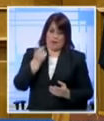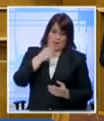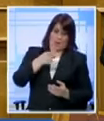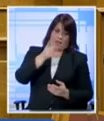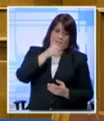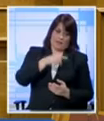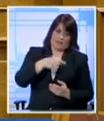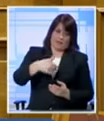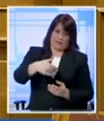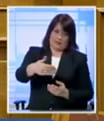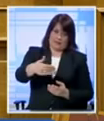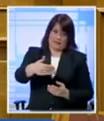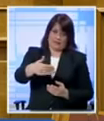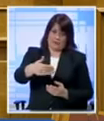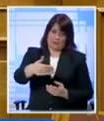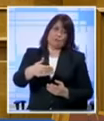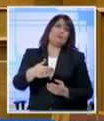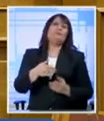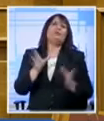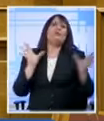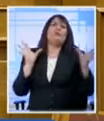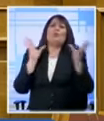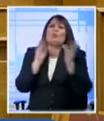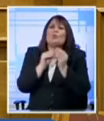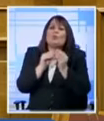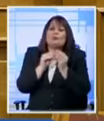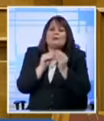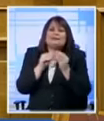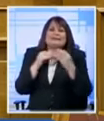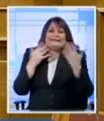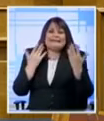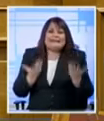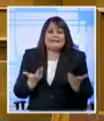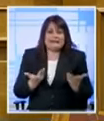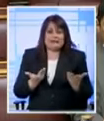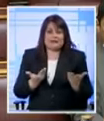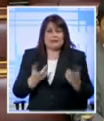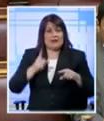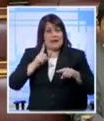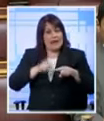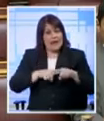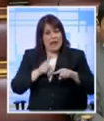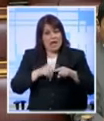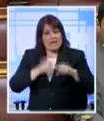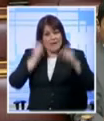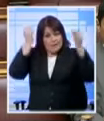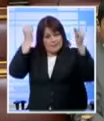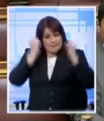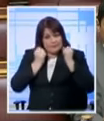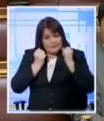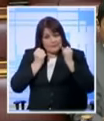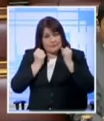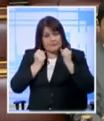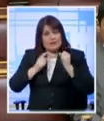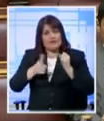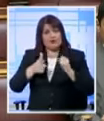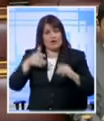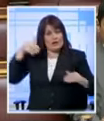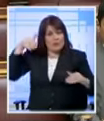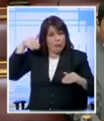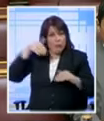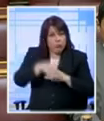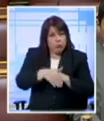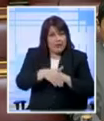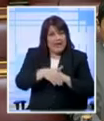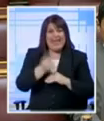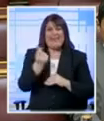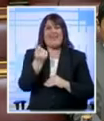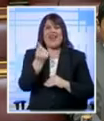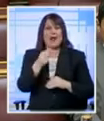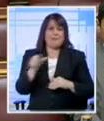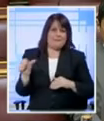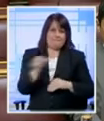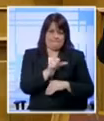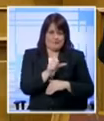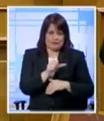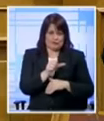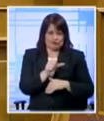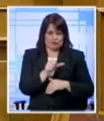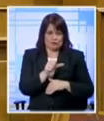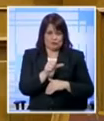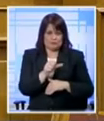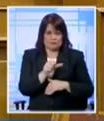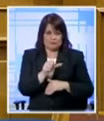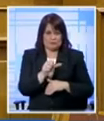τον απολογισμό της χρεοκοπίας της χώρας και της επιστροφής στη δραχμή για